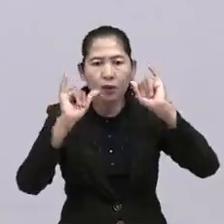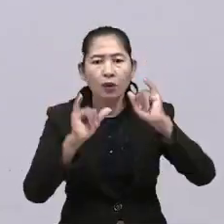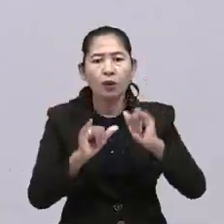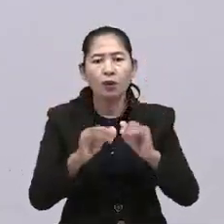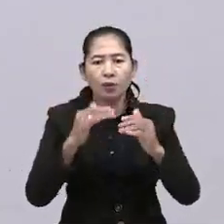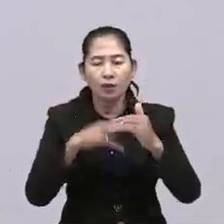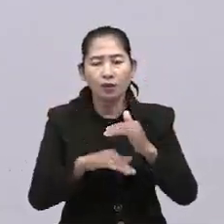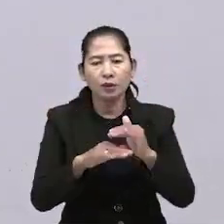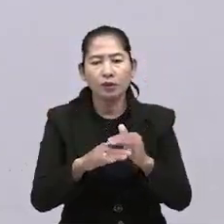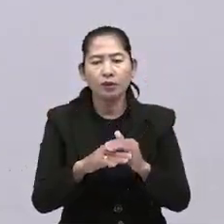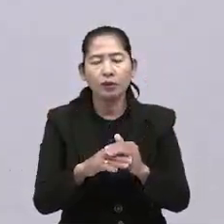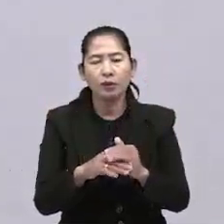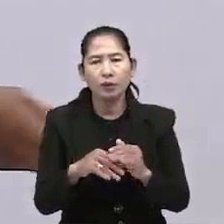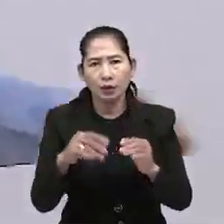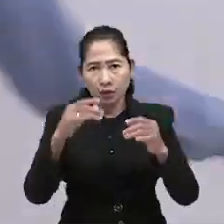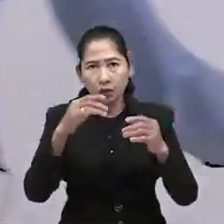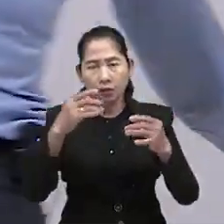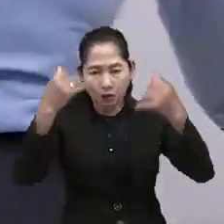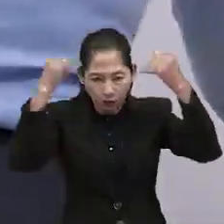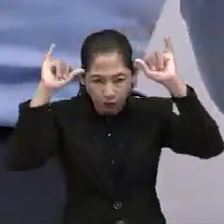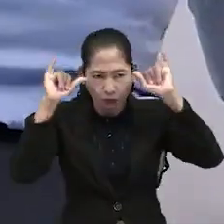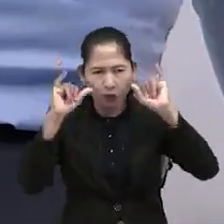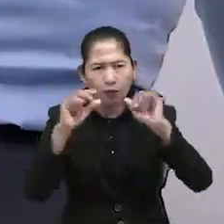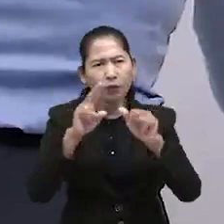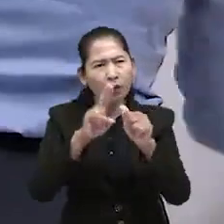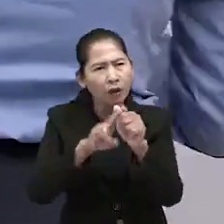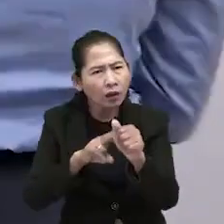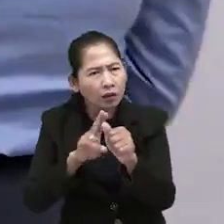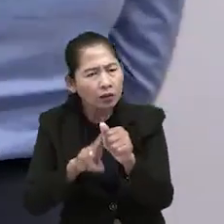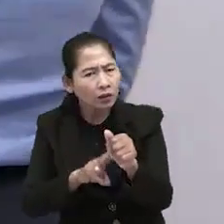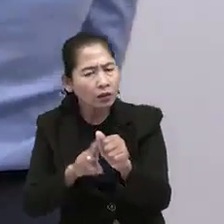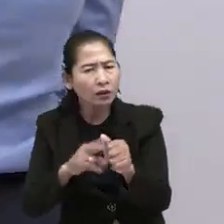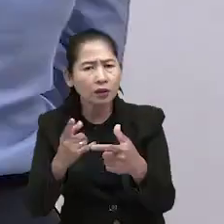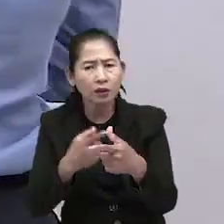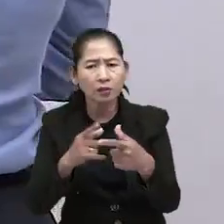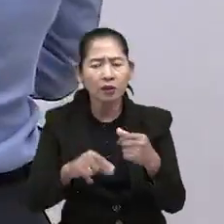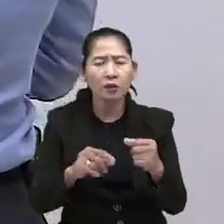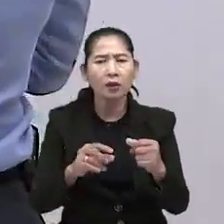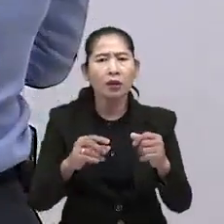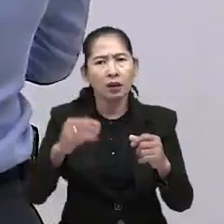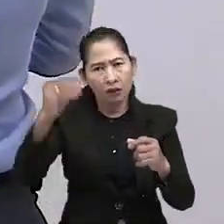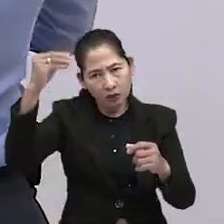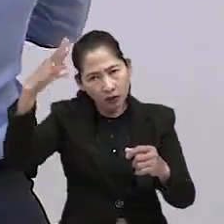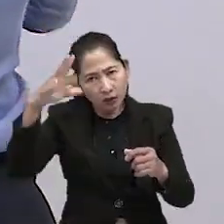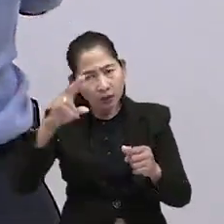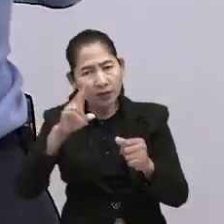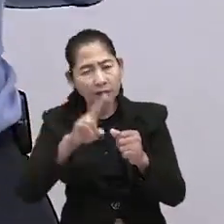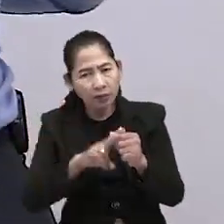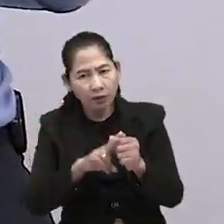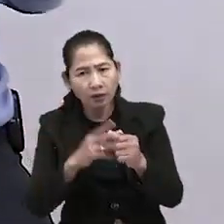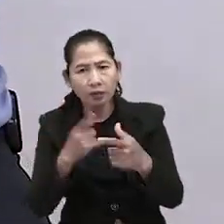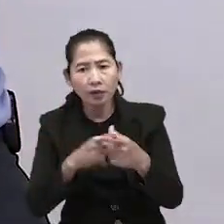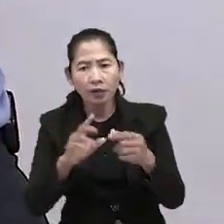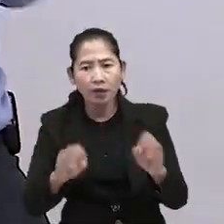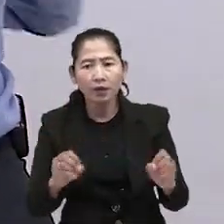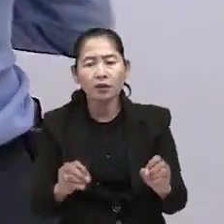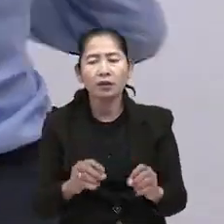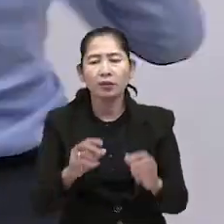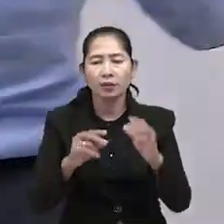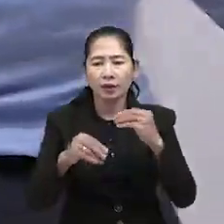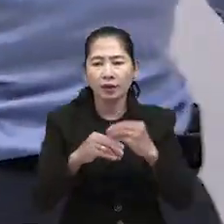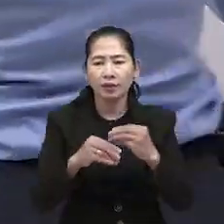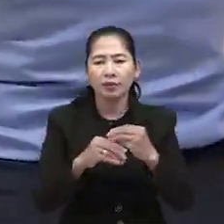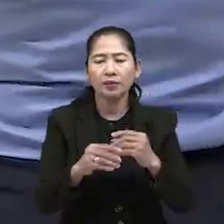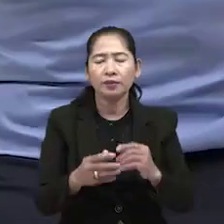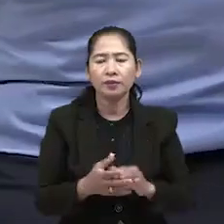ងអាចបញ្ចូលទៅរកថាតើគោនឹងគឺជាសត្វដែលអត់ធន់ដែរឬទេចាវាទ្រាំនឹងកម្ដៅថ្ងៃបានឬទេអីចឹងណាកូនណាចិត្តគ្រូសុំបន្ថែមកន្លែ